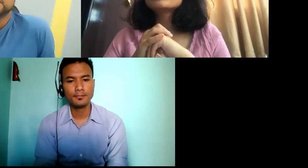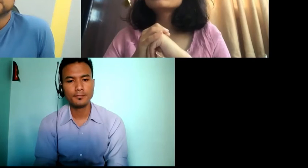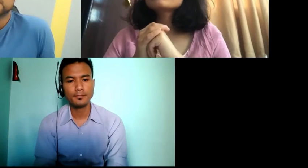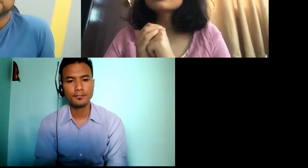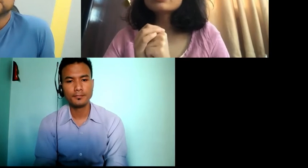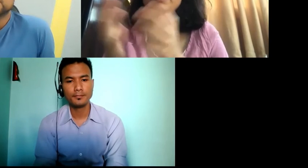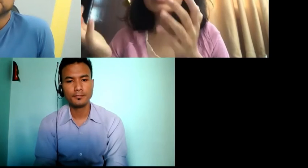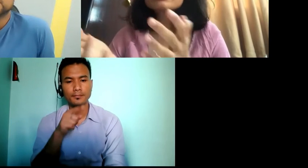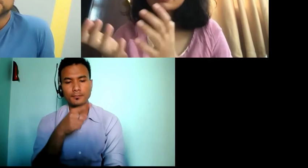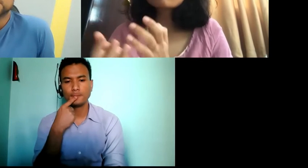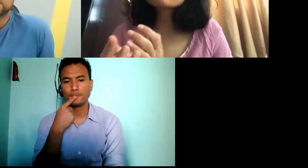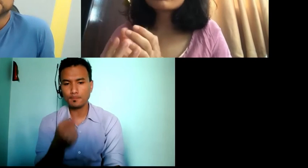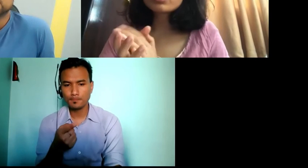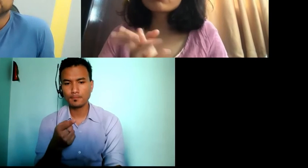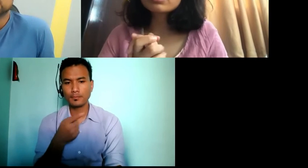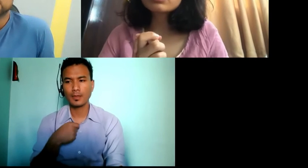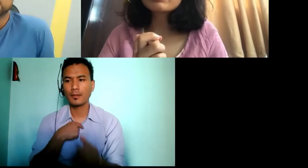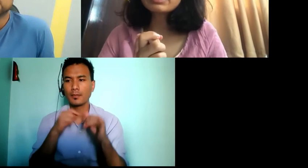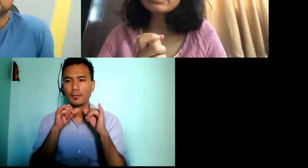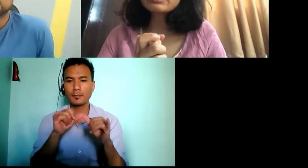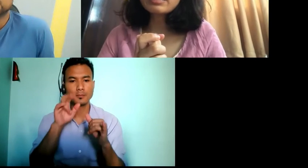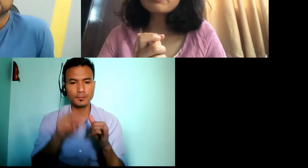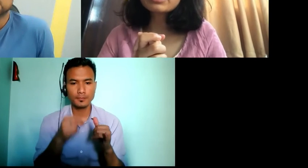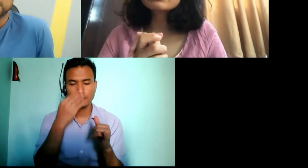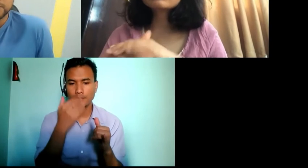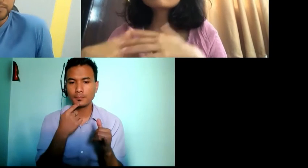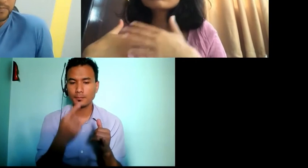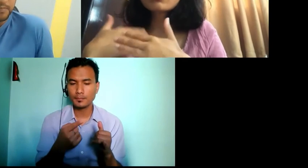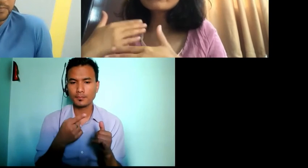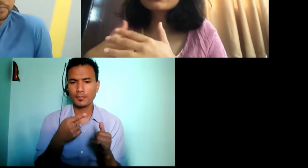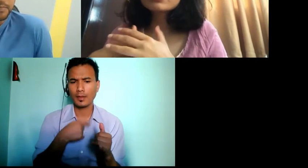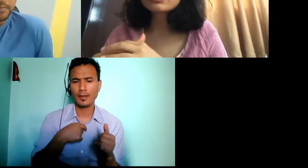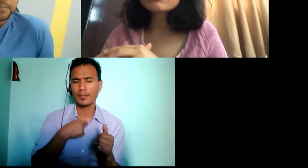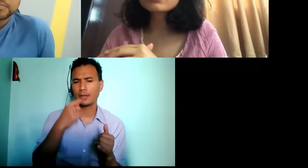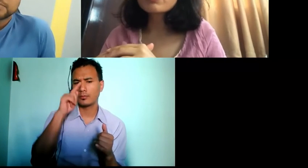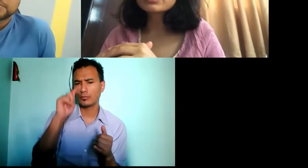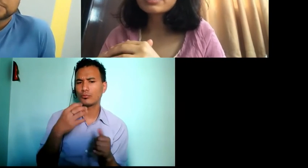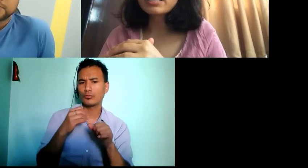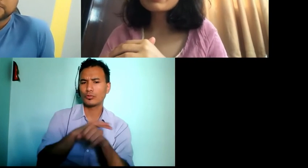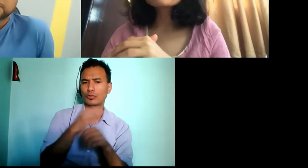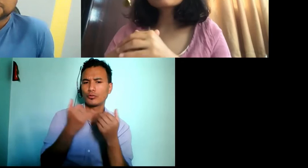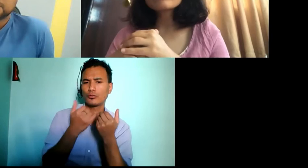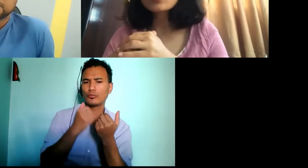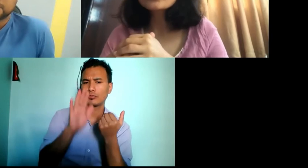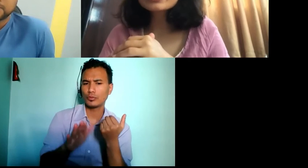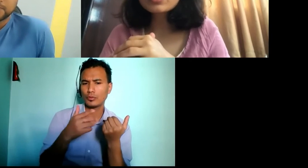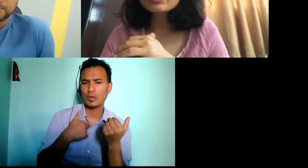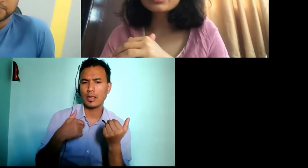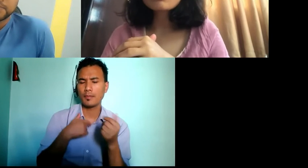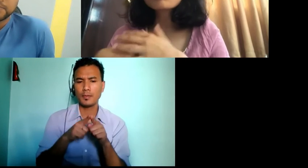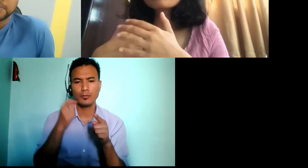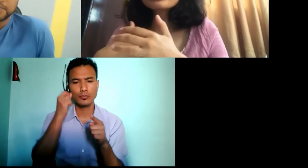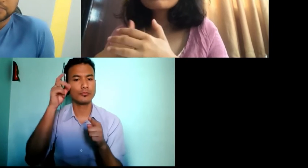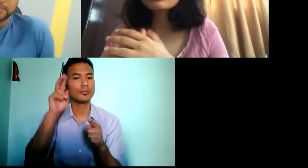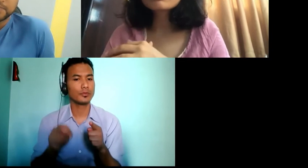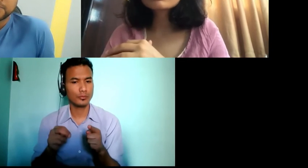तपाईँले म्यानेज चाहिँ गर्नुपर्ने हुन्छ, किन भन्दा यसले हामीलाई के कस्तो अफेक्ट गरिरहेको छ भन्ने चाहिँ हामी पनि आफै अवेर चाहिँ हुनुपर्छ होइन।